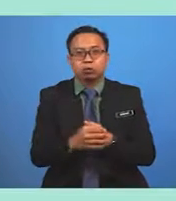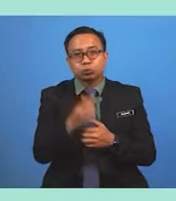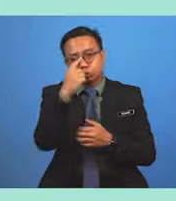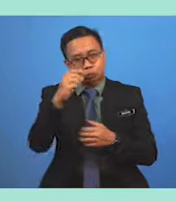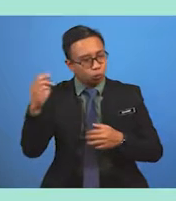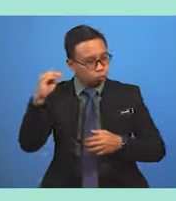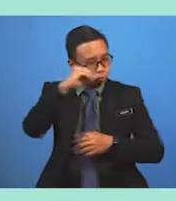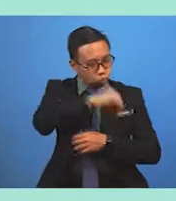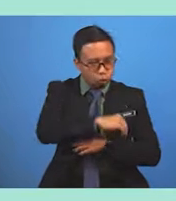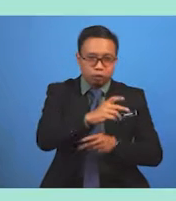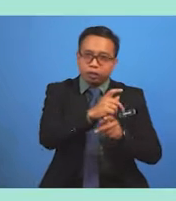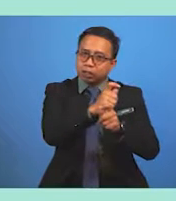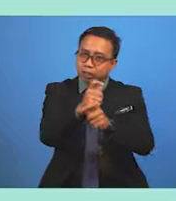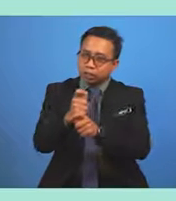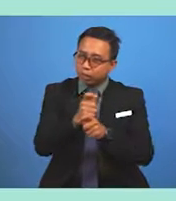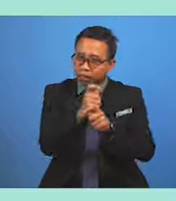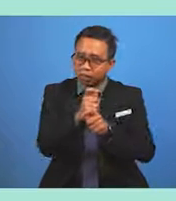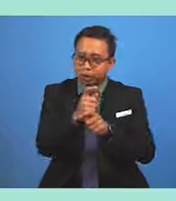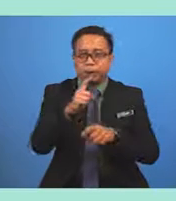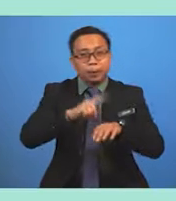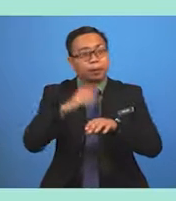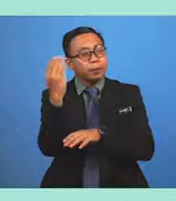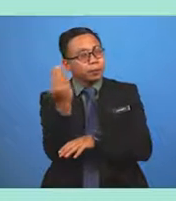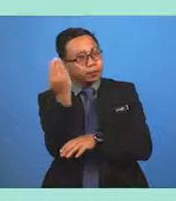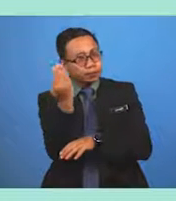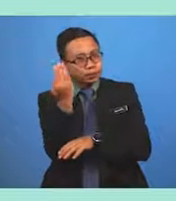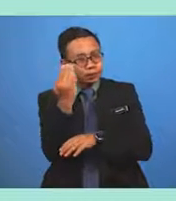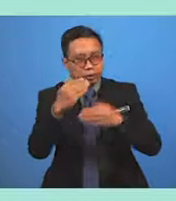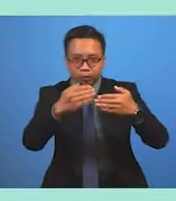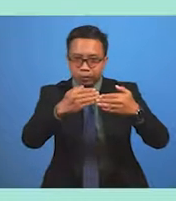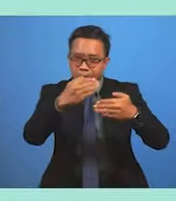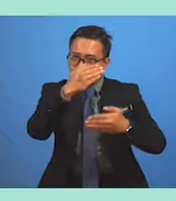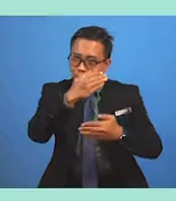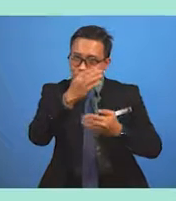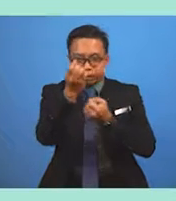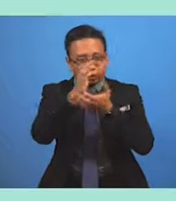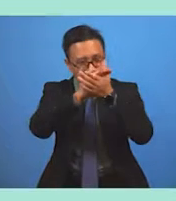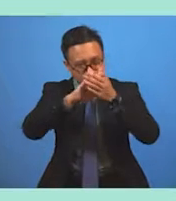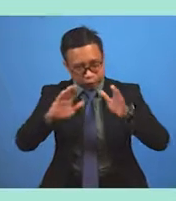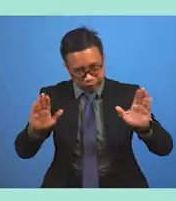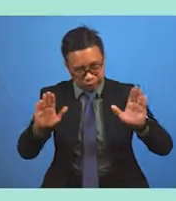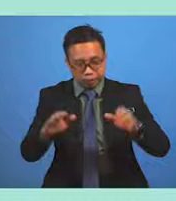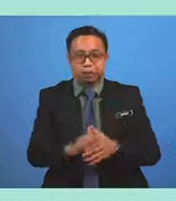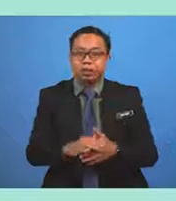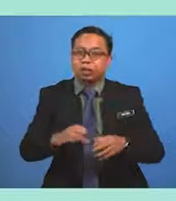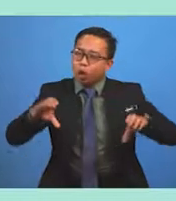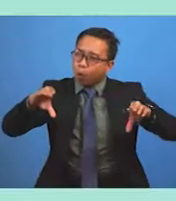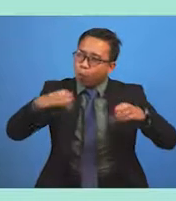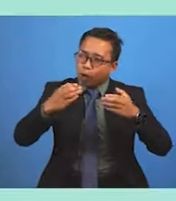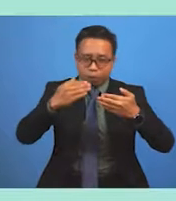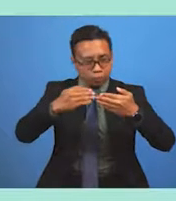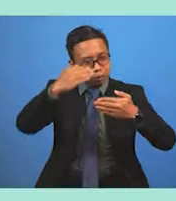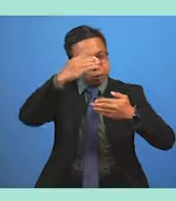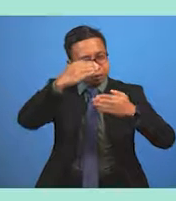musuh ternakan. Pada kebiasaannya, pagar keselamatan atau pagar utama dibina di